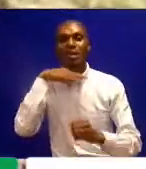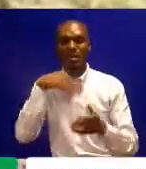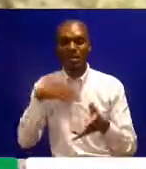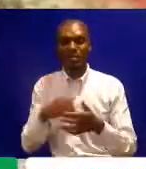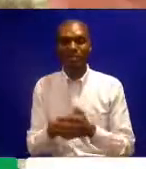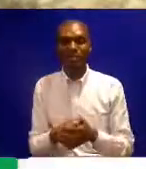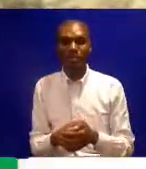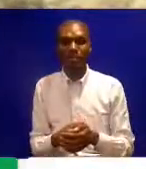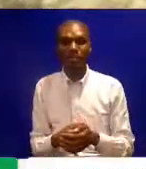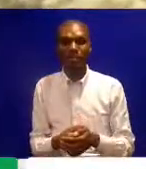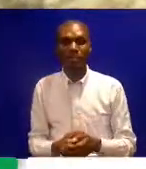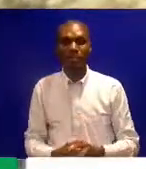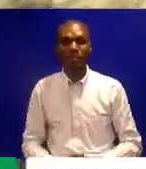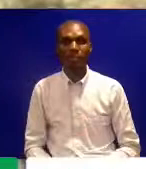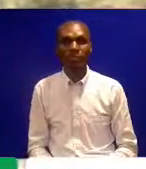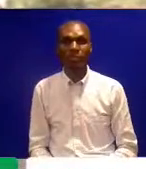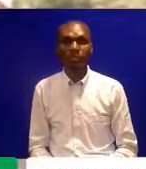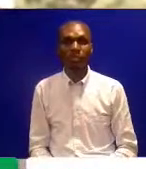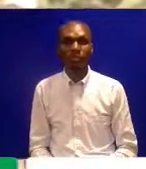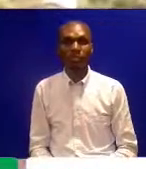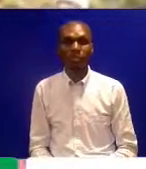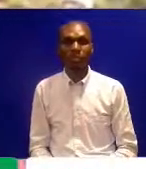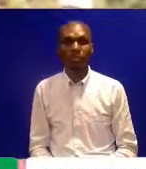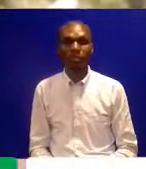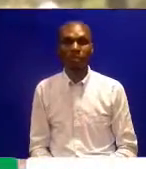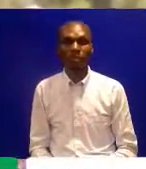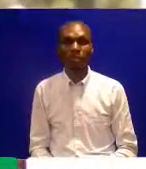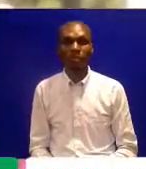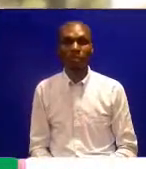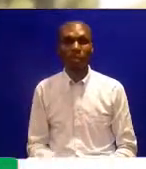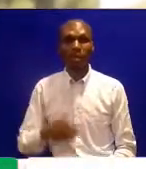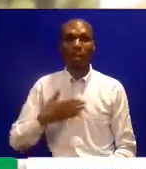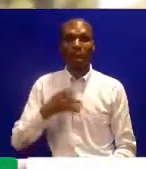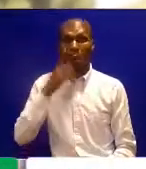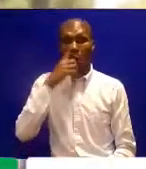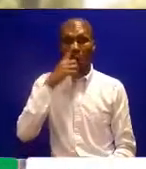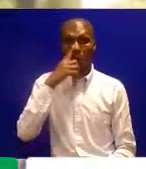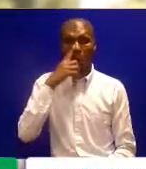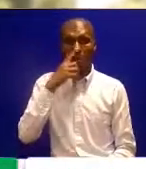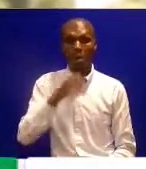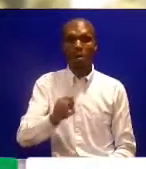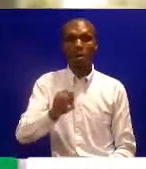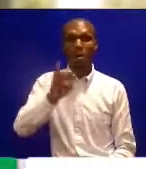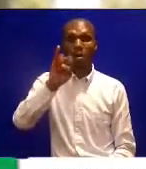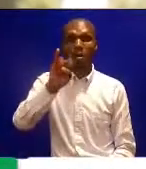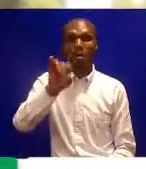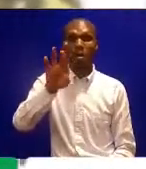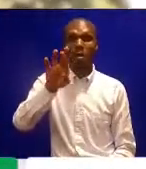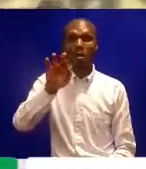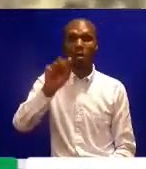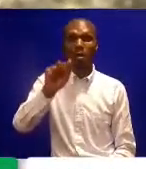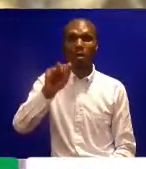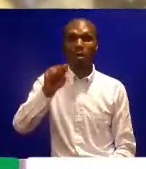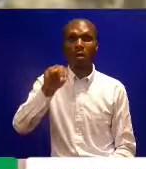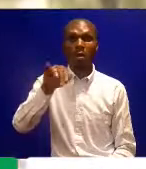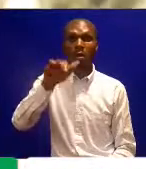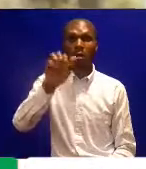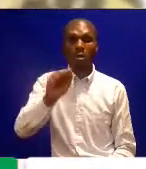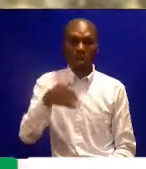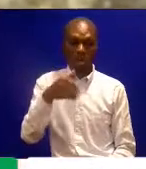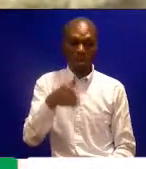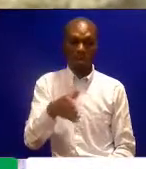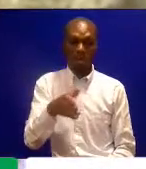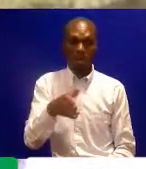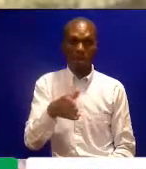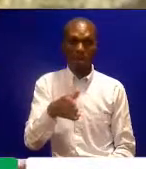kuna kina nyaboko enka yane gego toka iranya village no erega